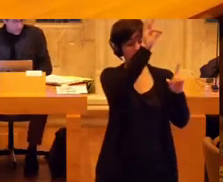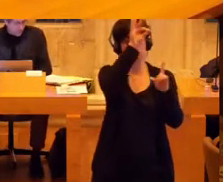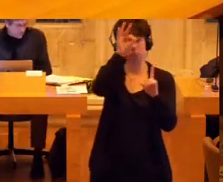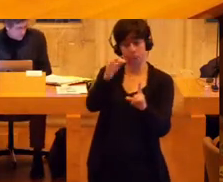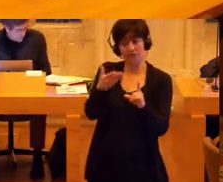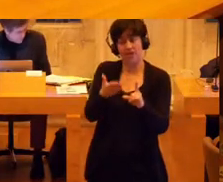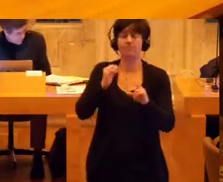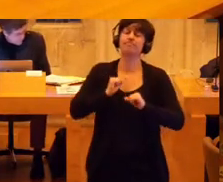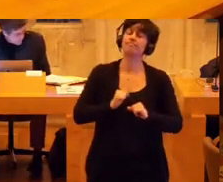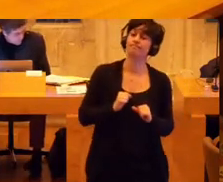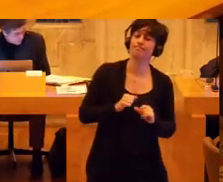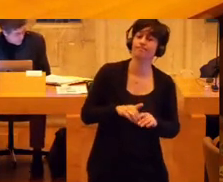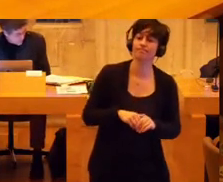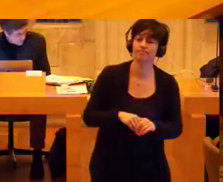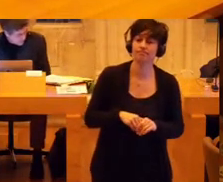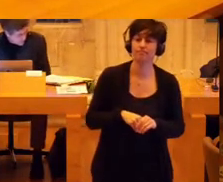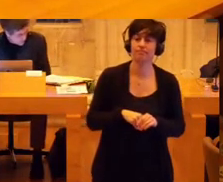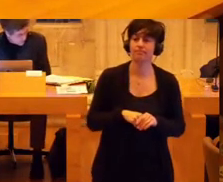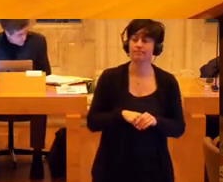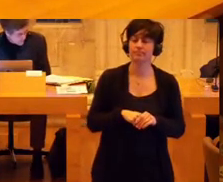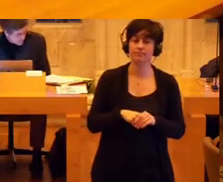salon.